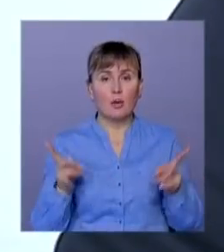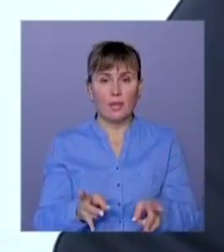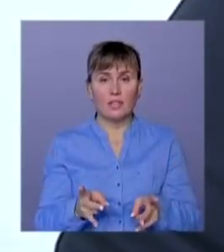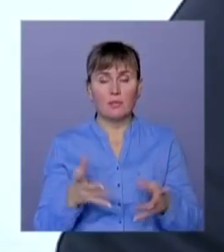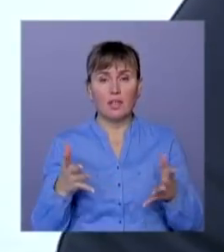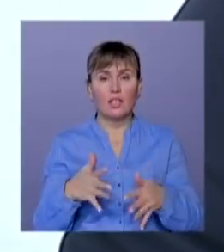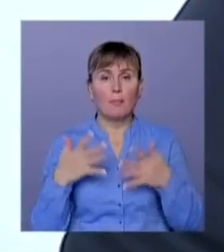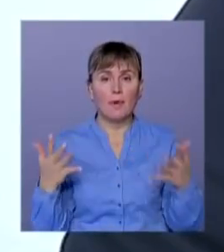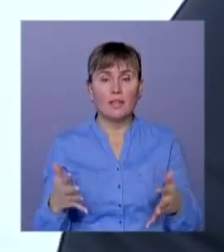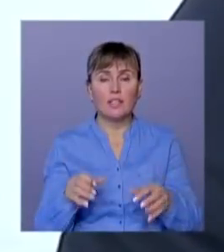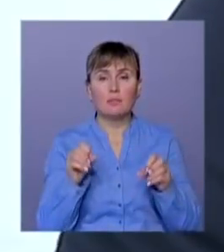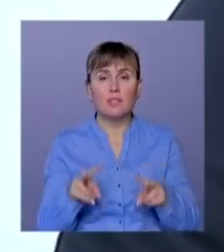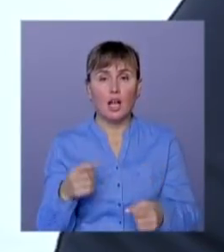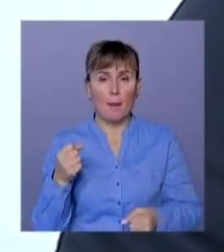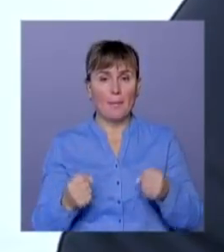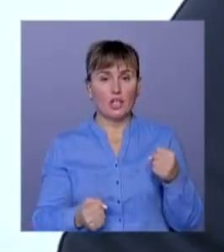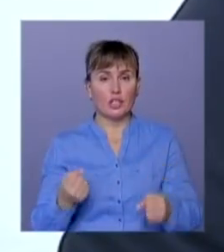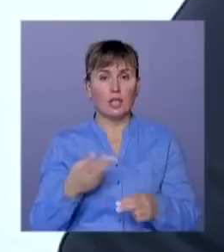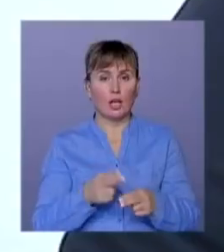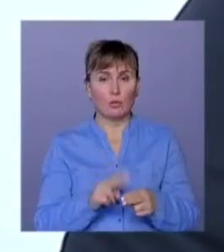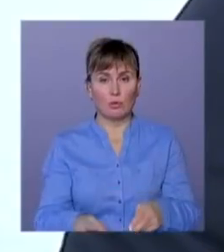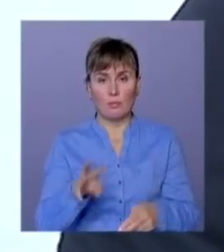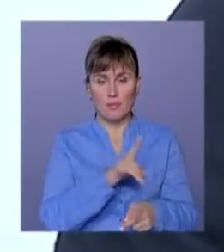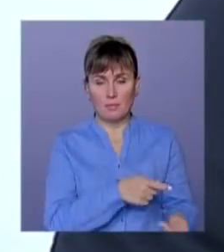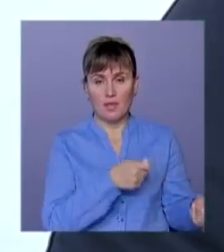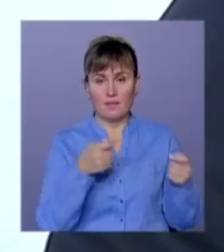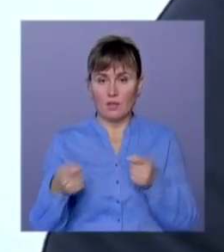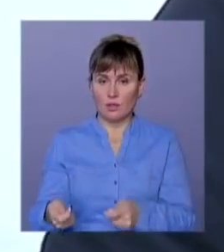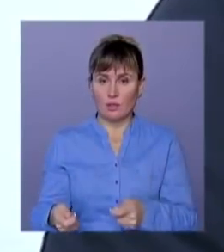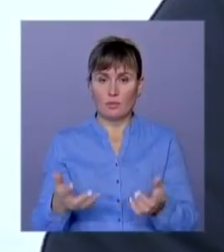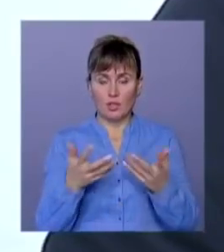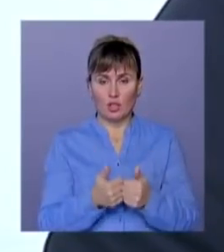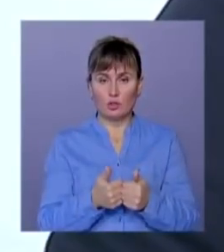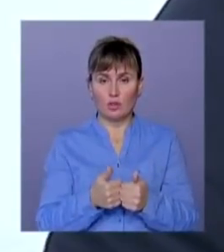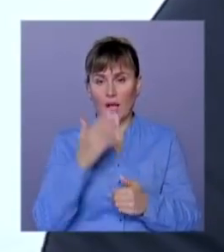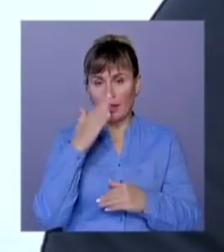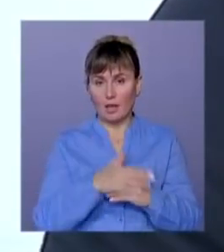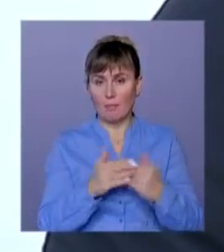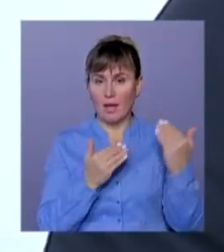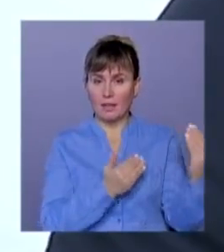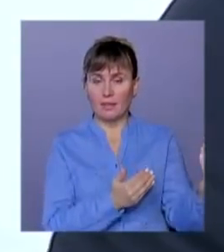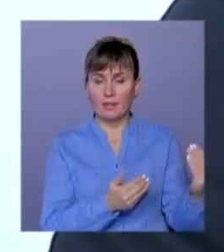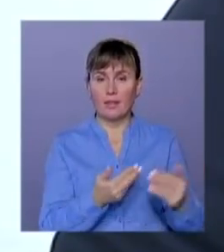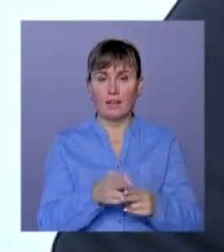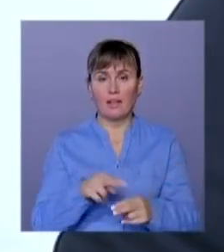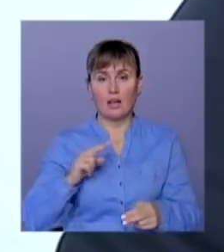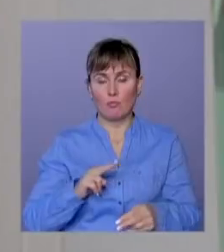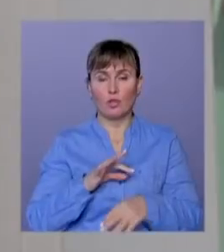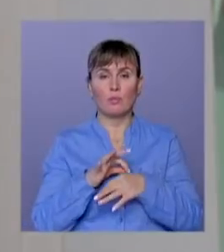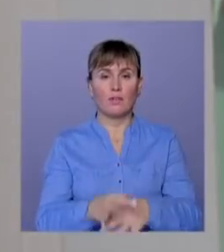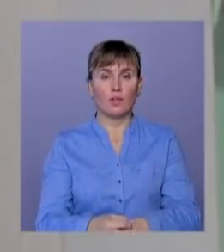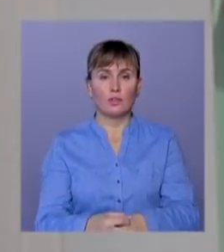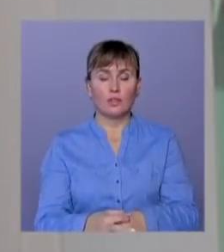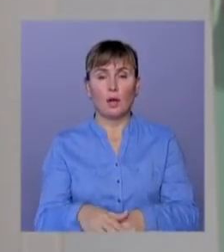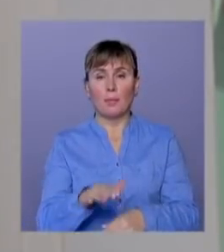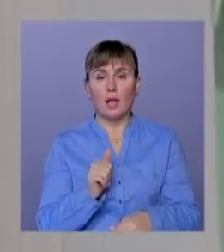какая-то большая спецтехника, которую мы предоставляем, и за счет, скажем так, акимата данные работы проводятся.